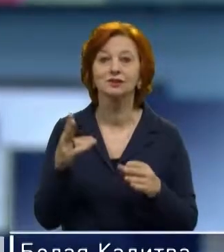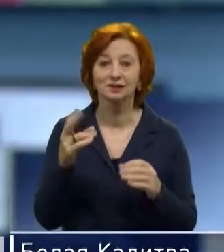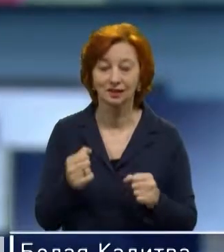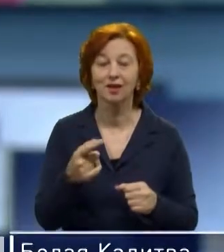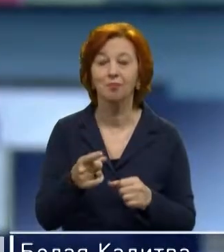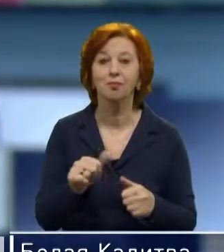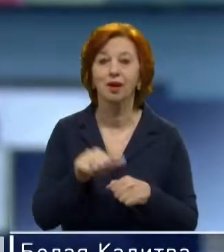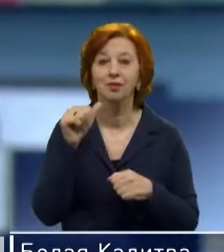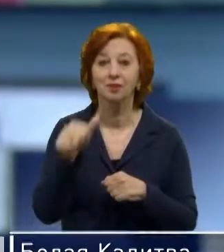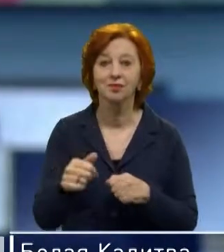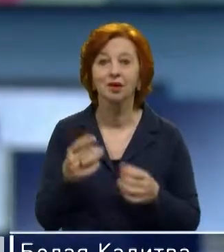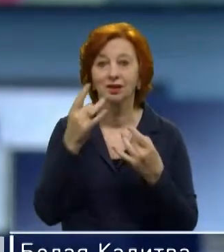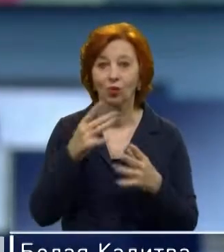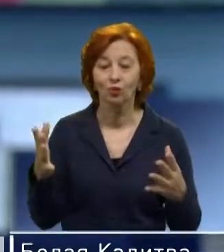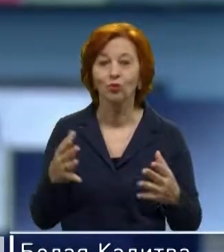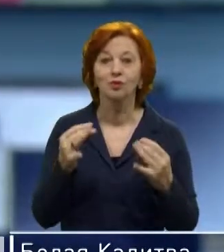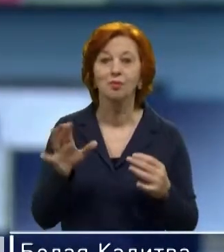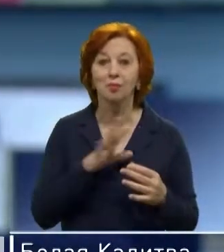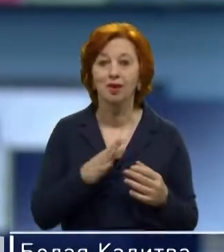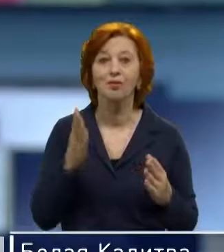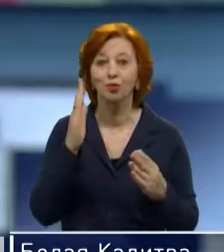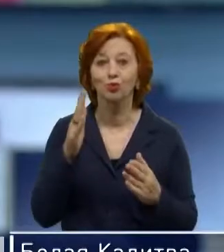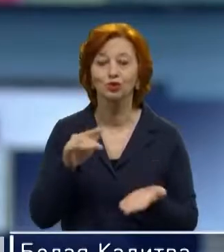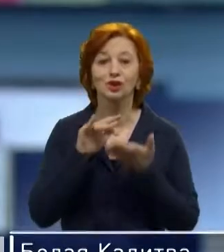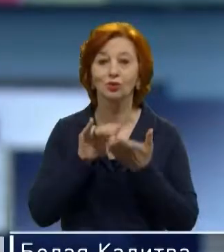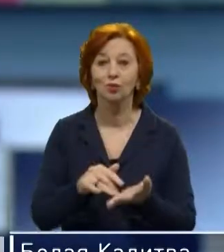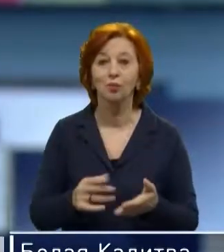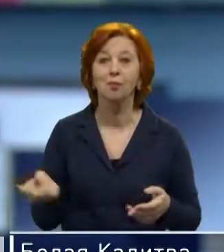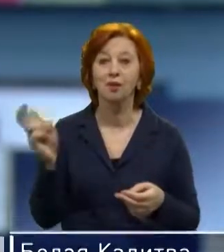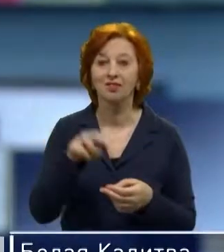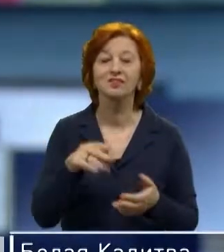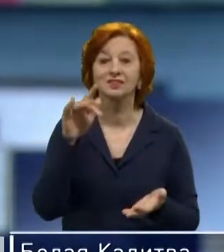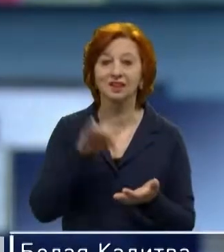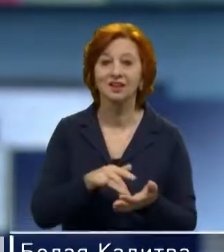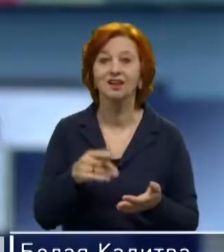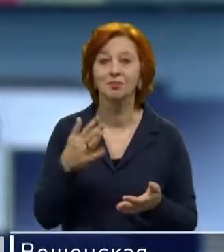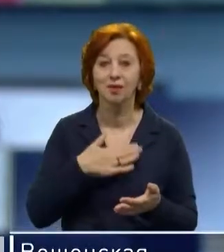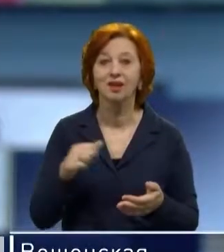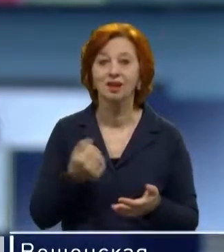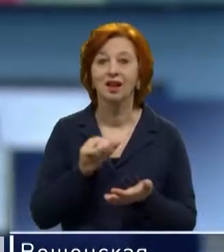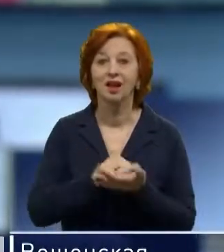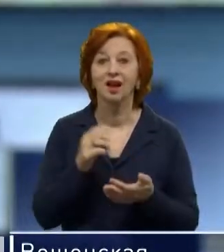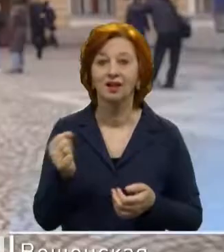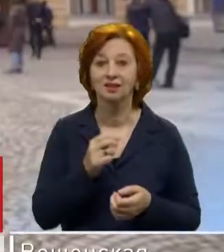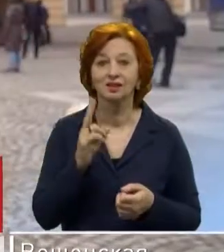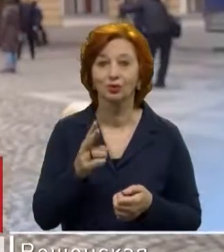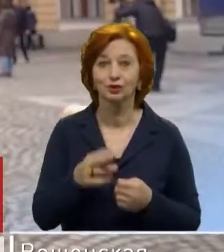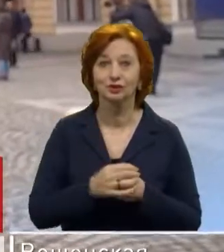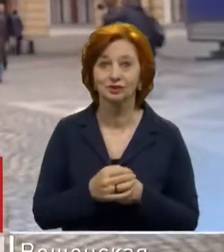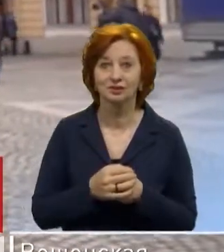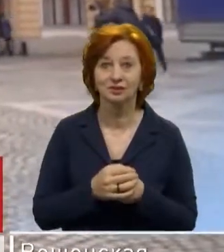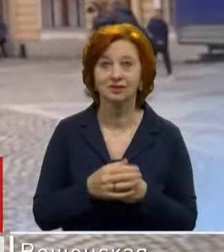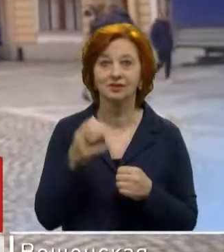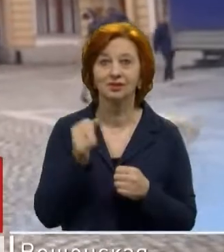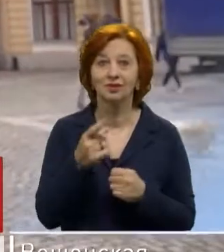Помимо просветительской цели, привлекали и будущих туристов. Побывал в северной столице и мой коллега Александр Кучиц.